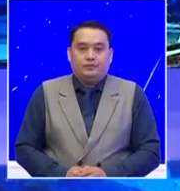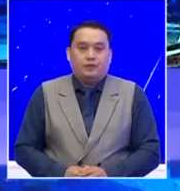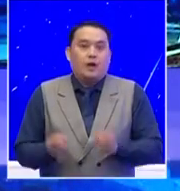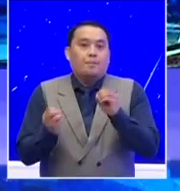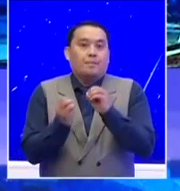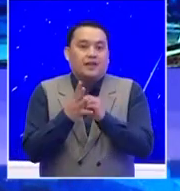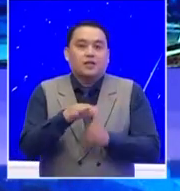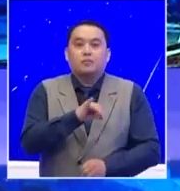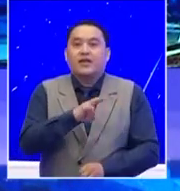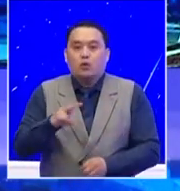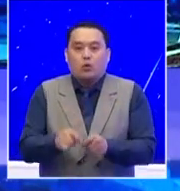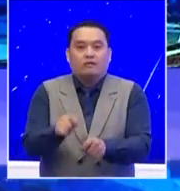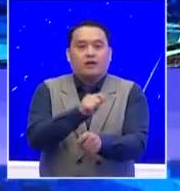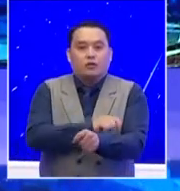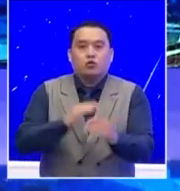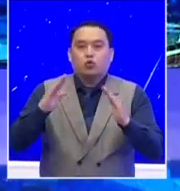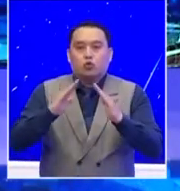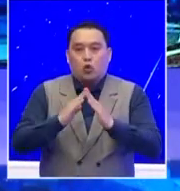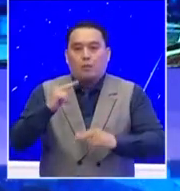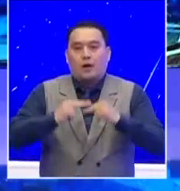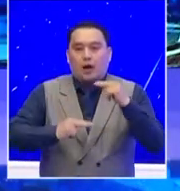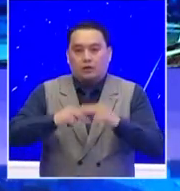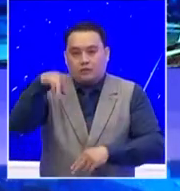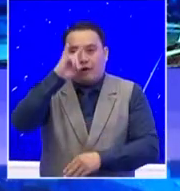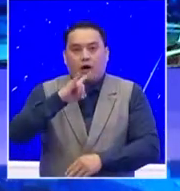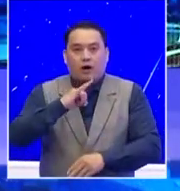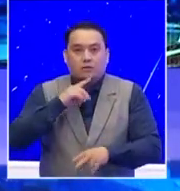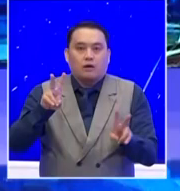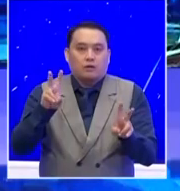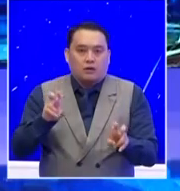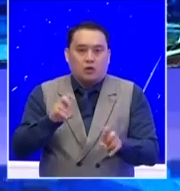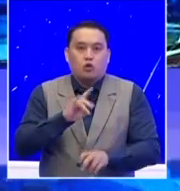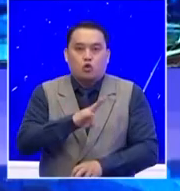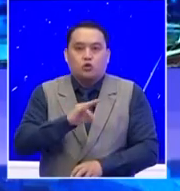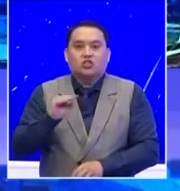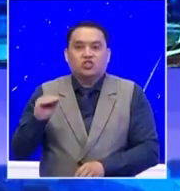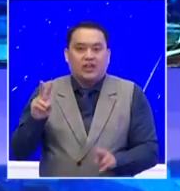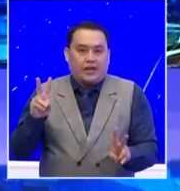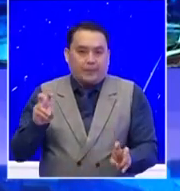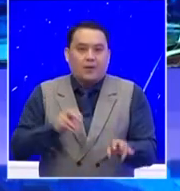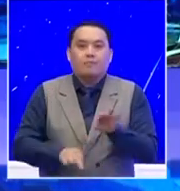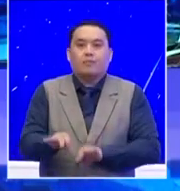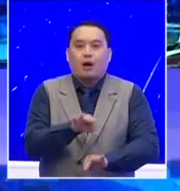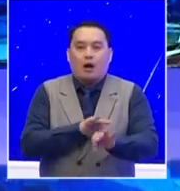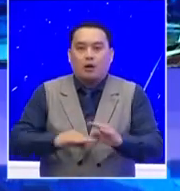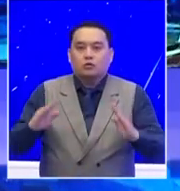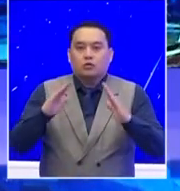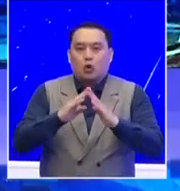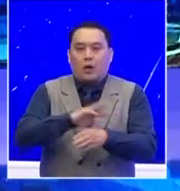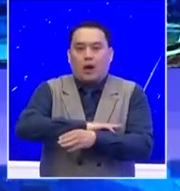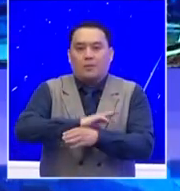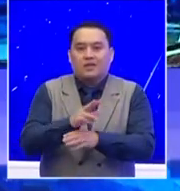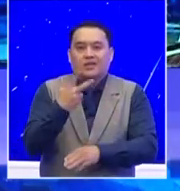15 миллионов квадратных метров жилья в этом году построят для казахстанцев в рамках программы «Нурлы жер». Проект обеспечит крышей над головой